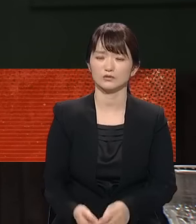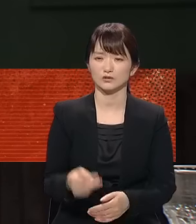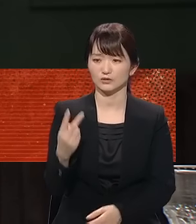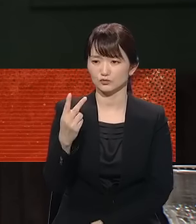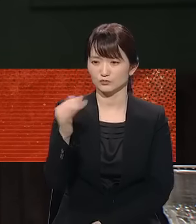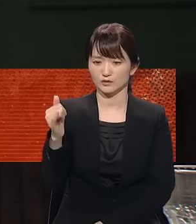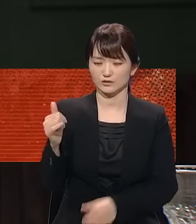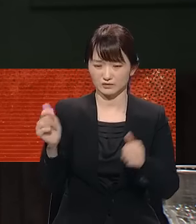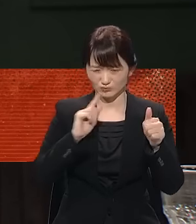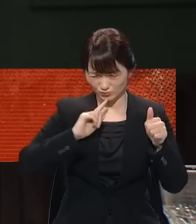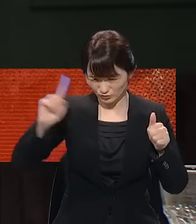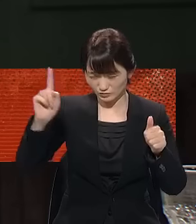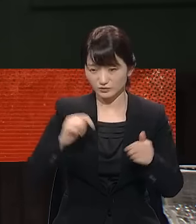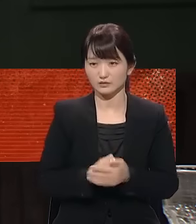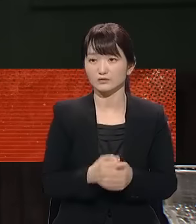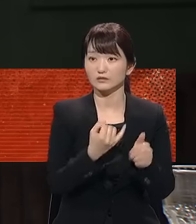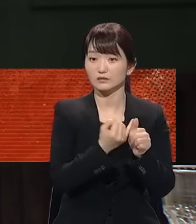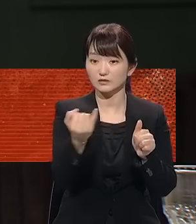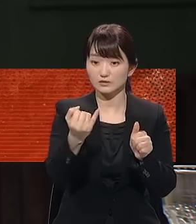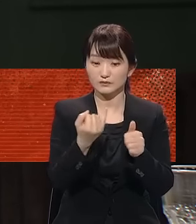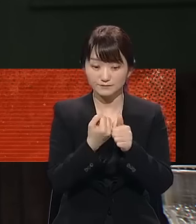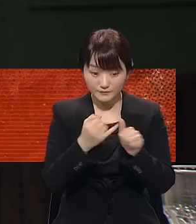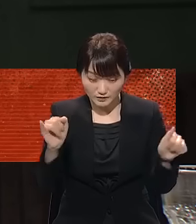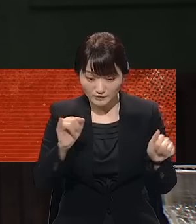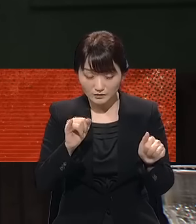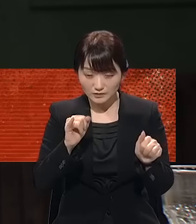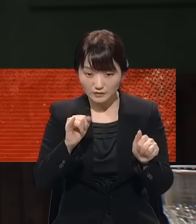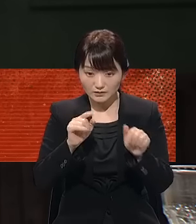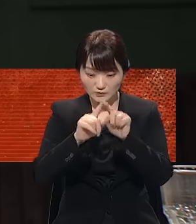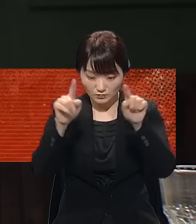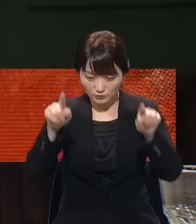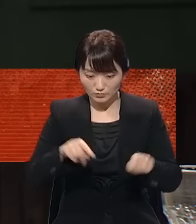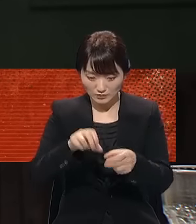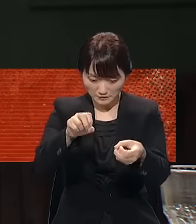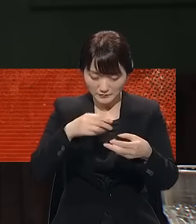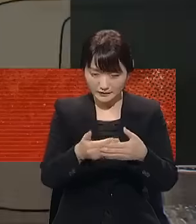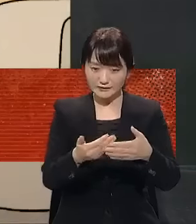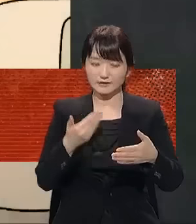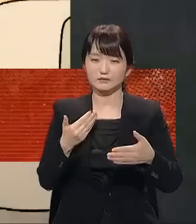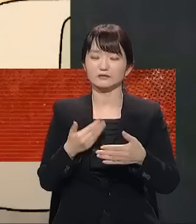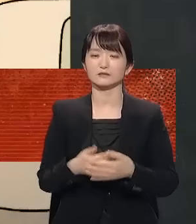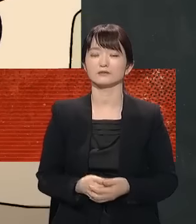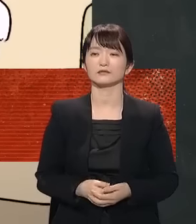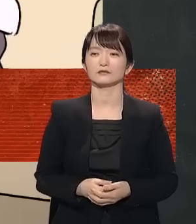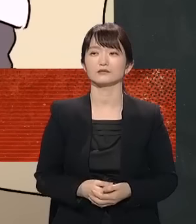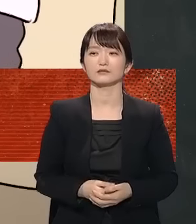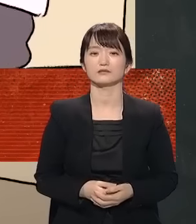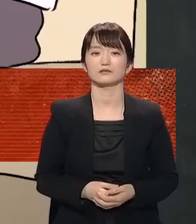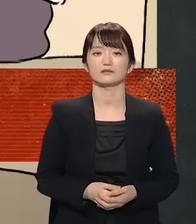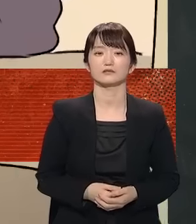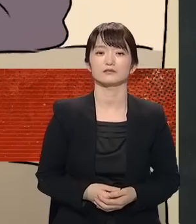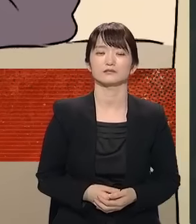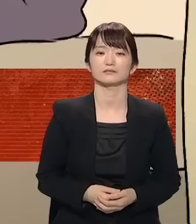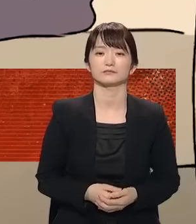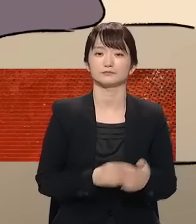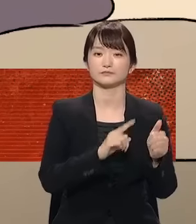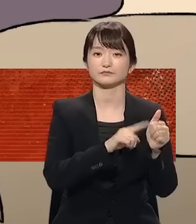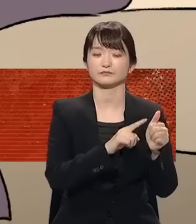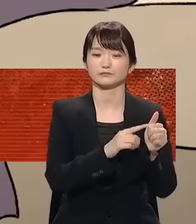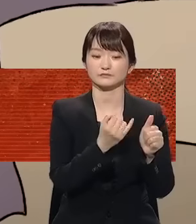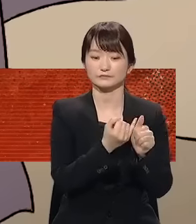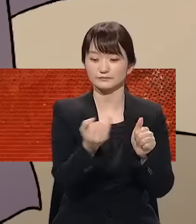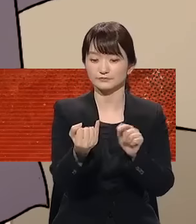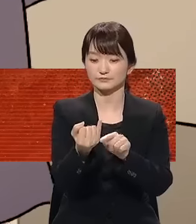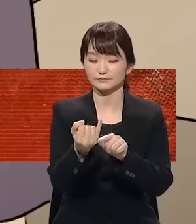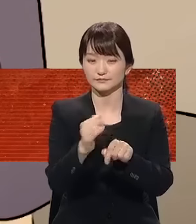겁니다 자이 아내에게 이혼소장 받기 전에요 그러니까 굉장히 사건 초반에 그때까지는 제보자가 아직 아내랑 좀